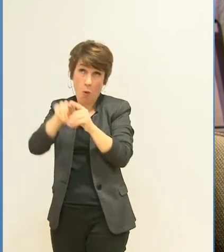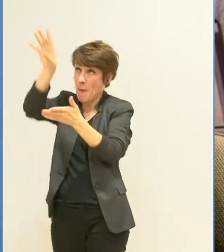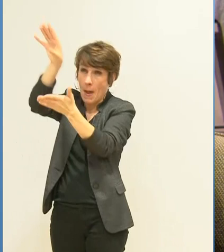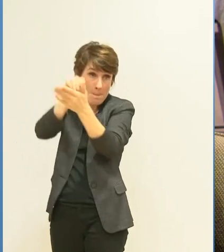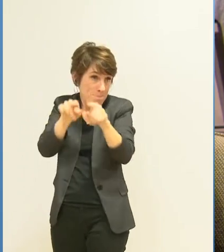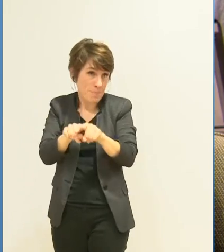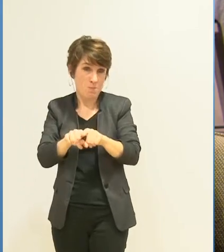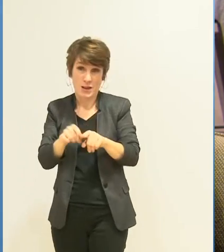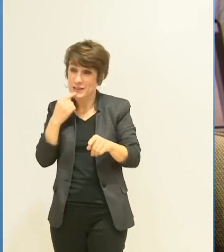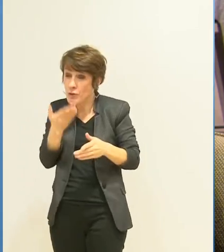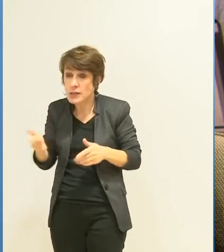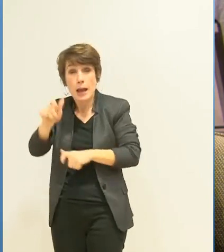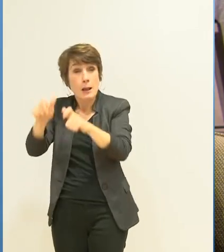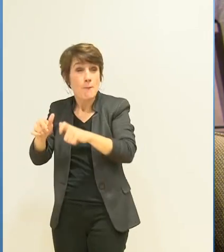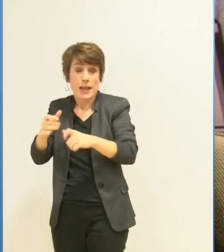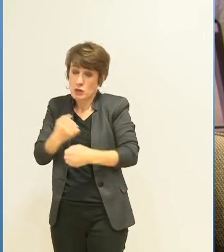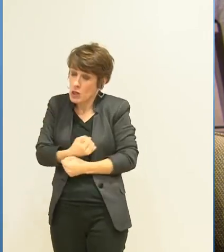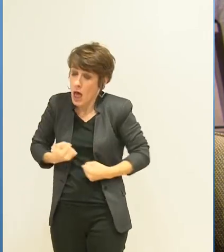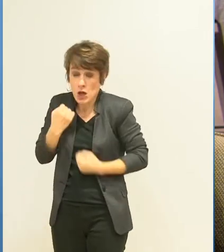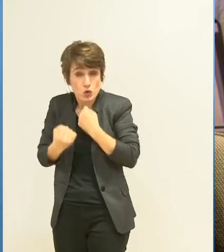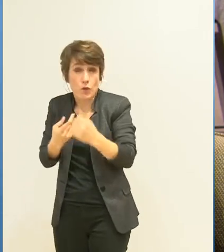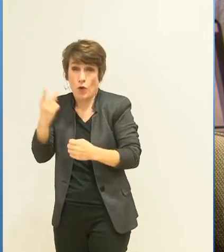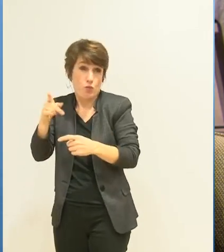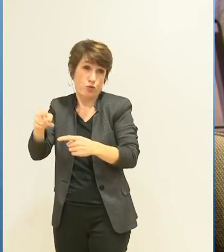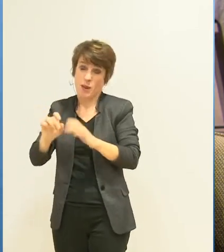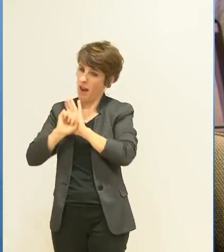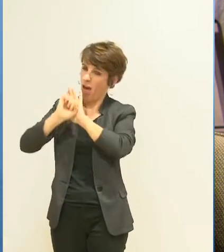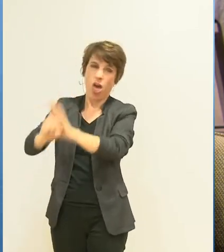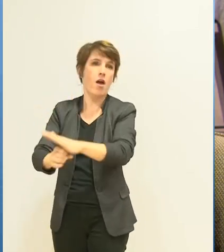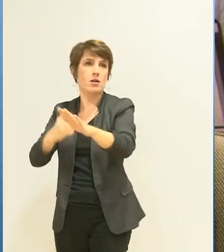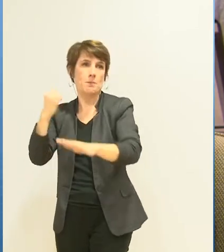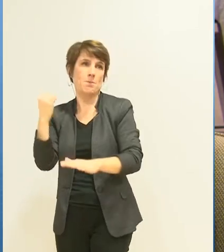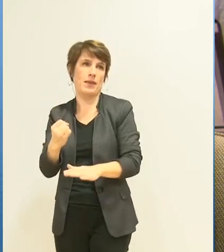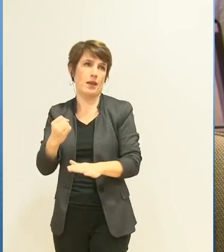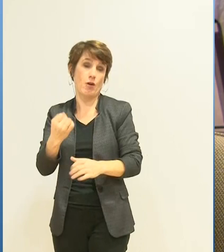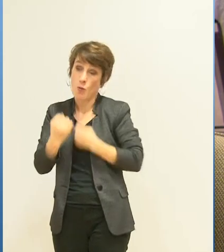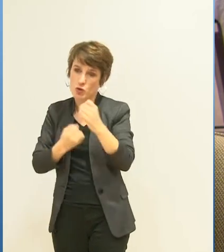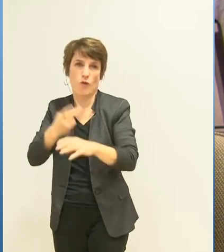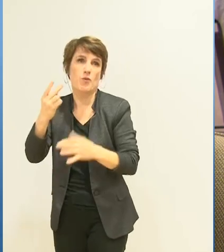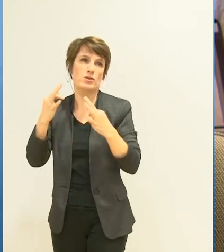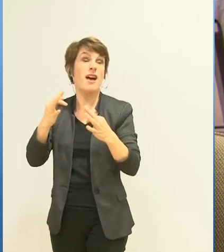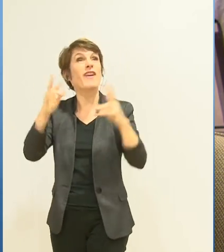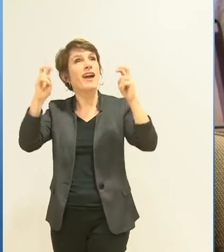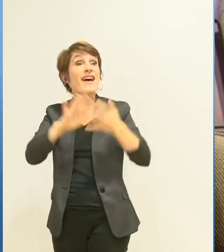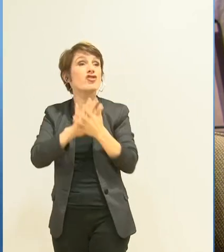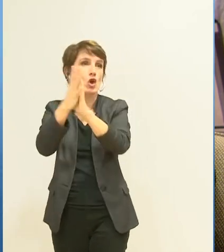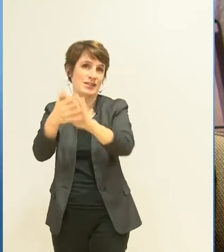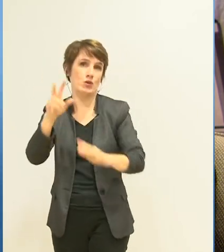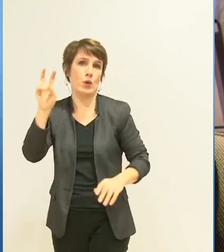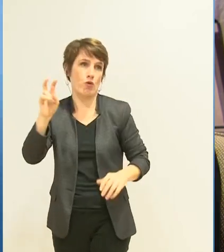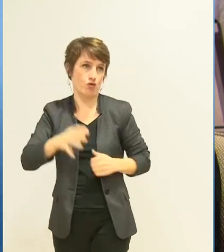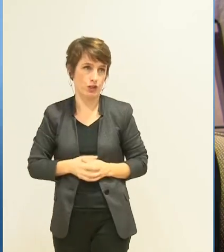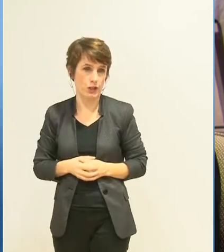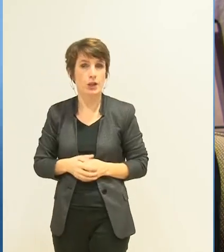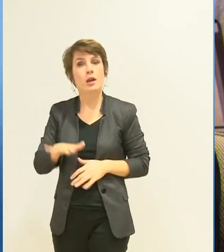qui subissent le coût le plus élevé de la fameuse transition écologique faut-il rappeler que pour les bas